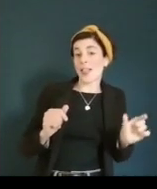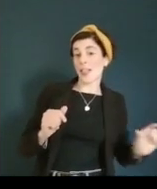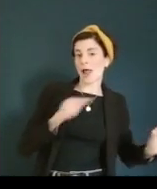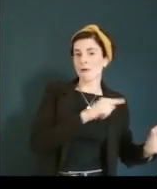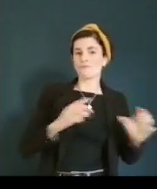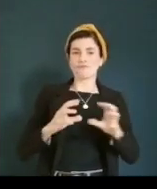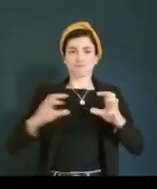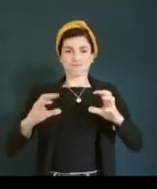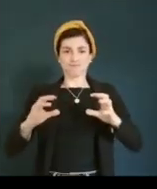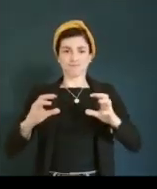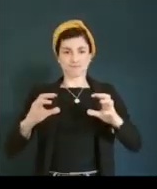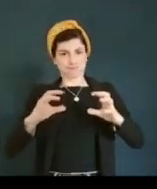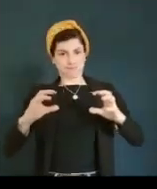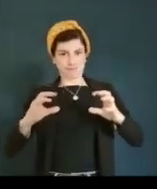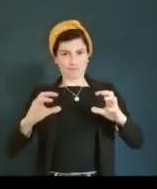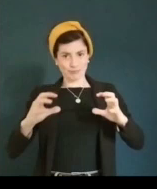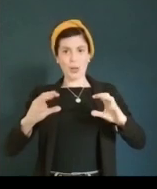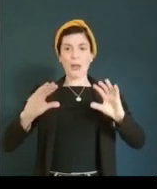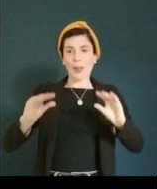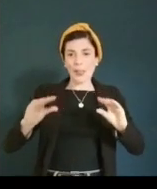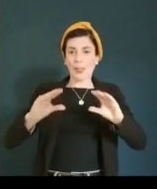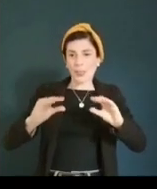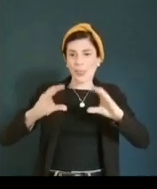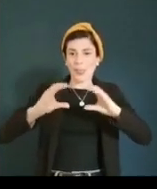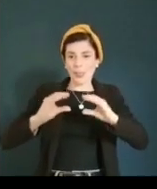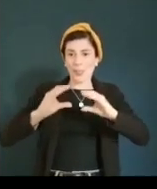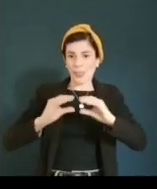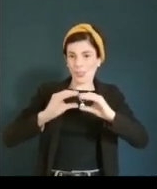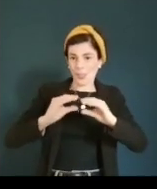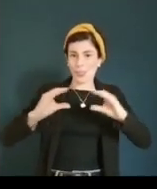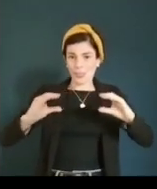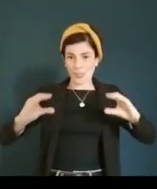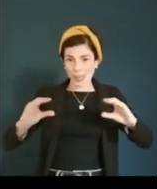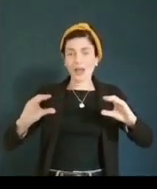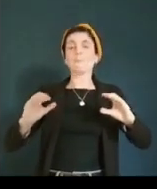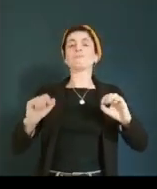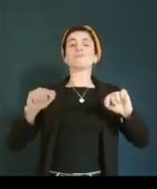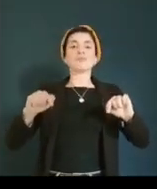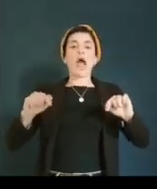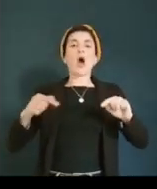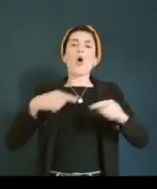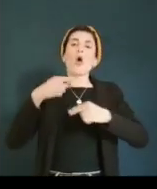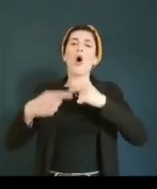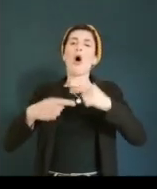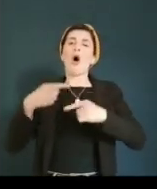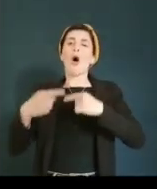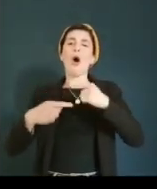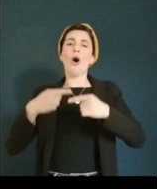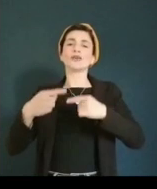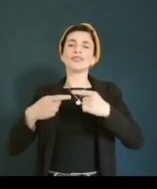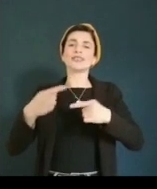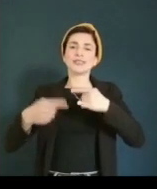rotondo, lo schiaccio sempre un po'. continuo a giocare col mio